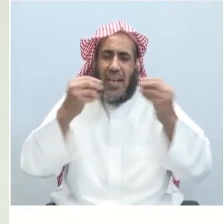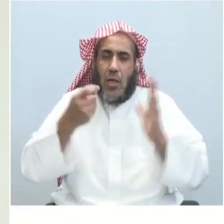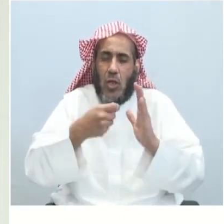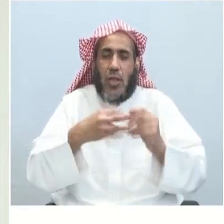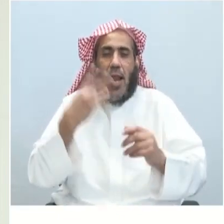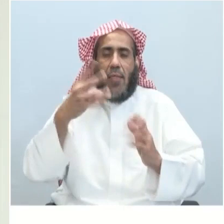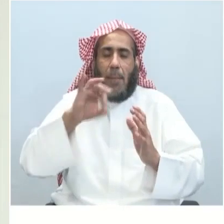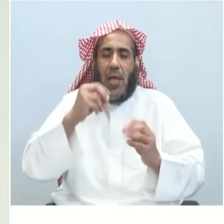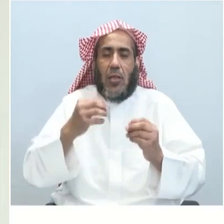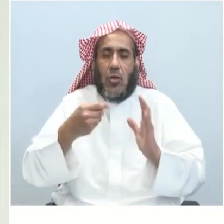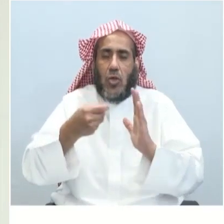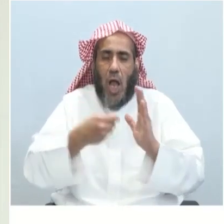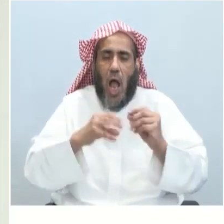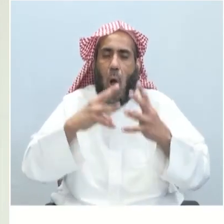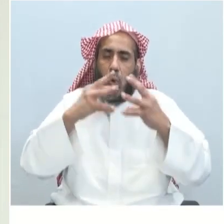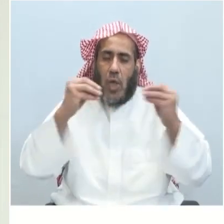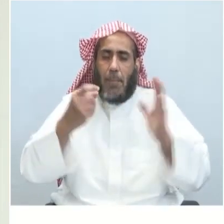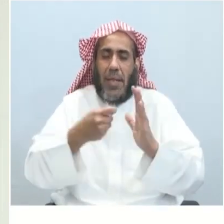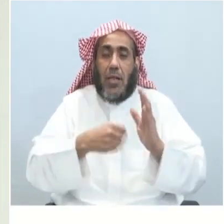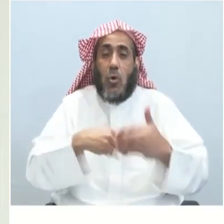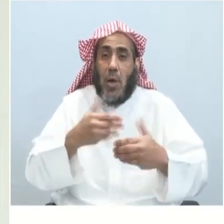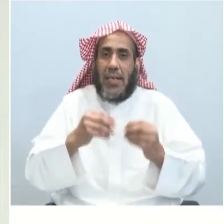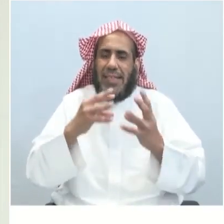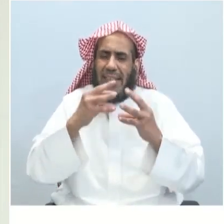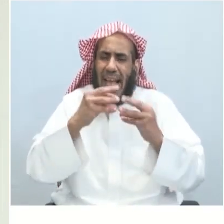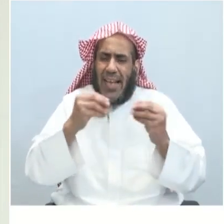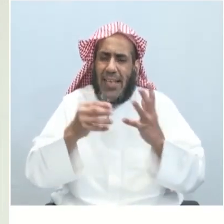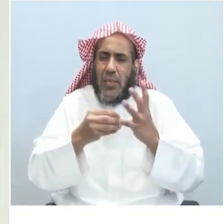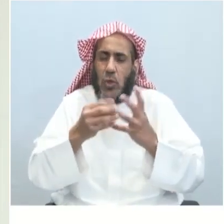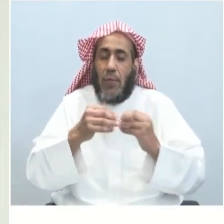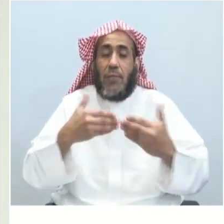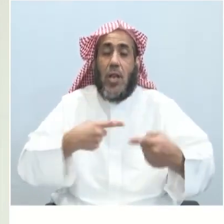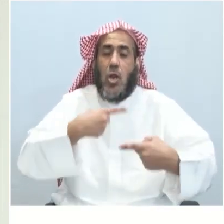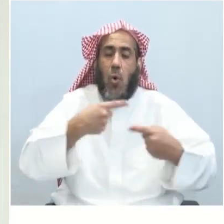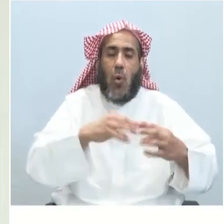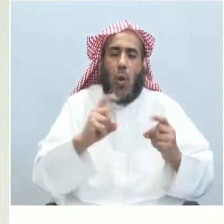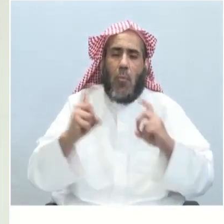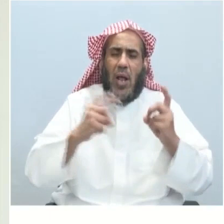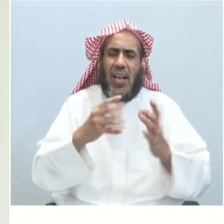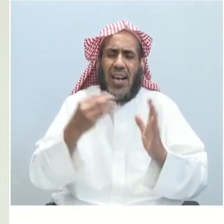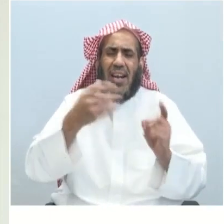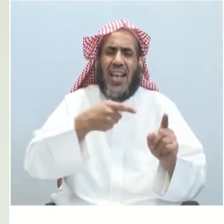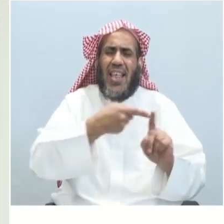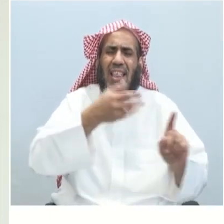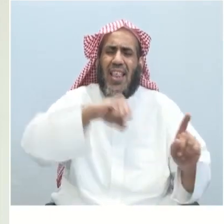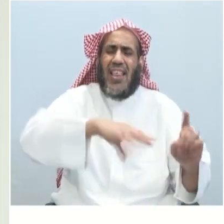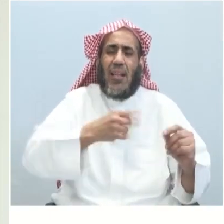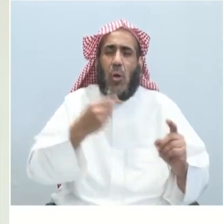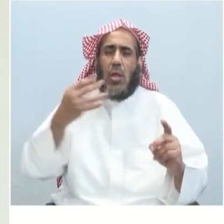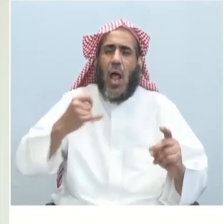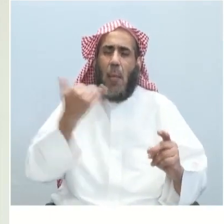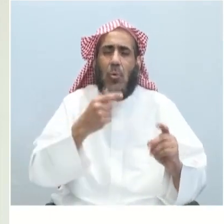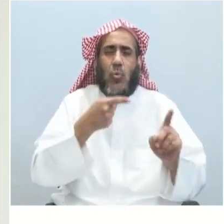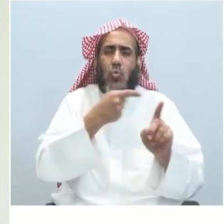كل طالب ثلاث ابيات ينثرها بسلوب يعني اشرح تلك ابيات وايضا هنا التحليل الجزئي في الحوار والمناقشه كان الرثاء عند العرب يتضمن تعداد ماثر